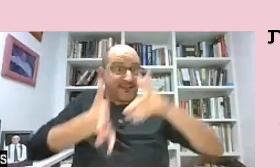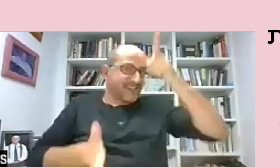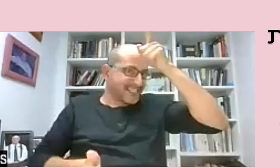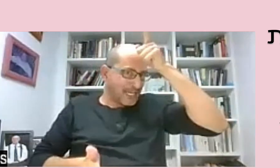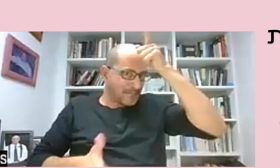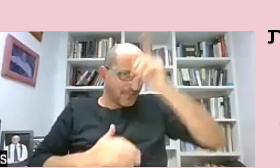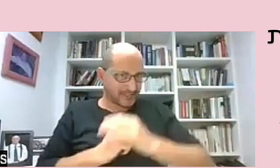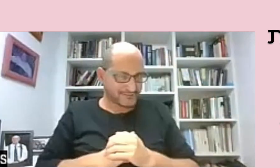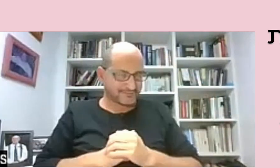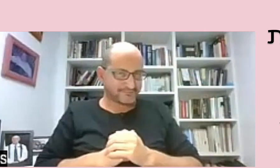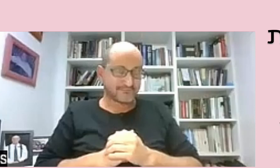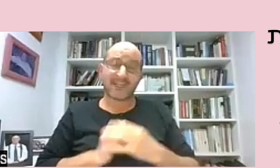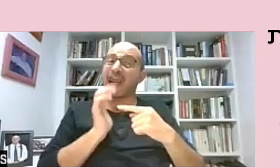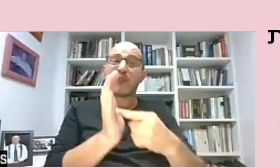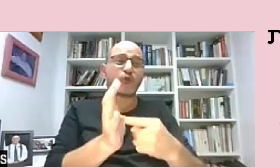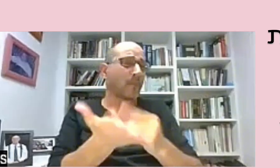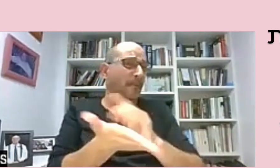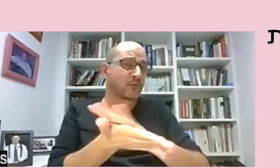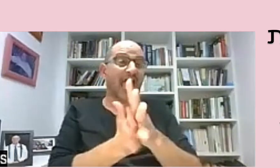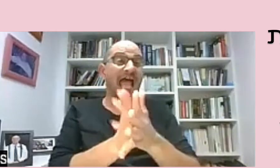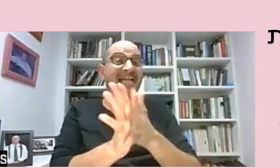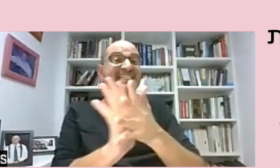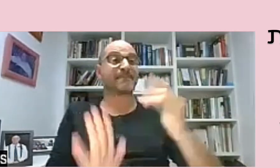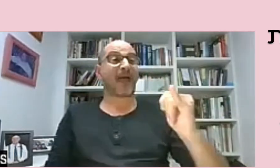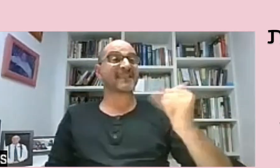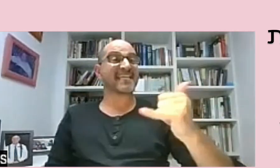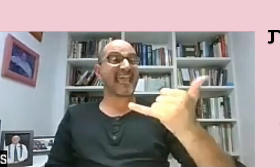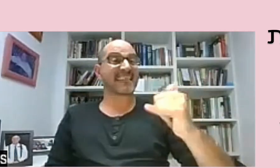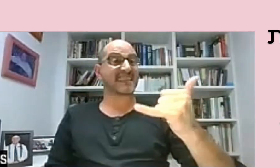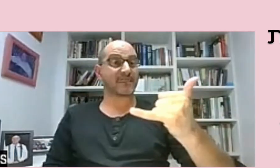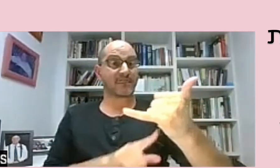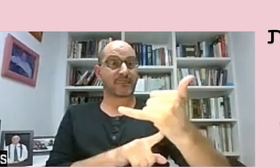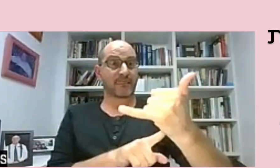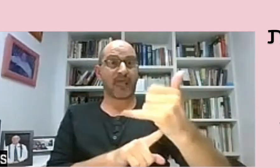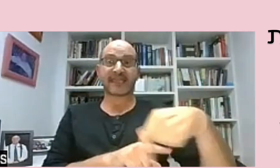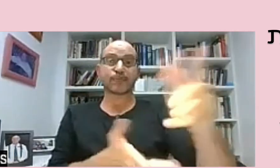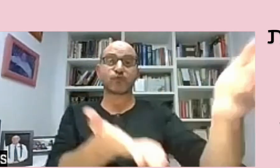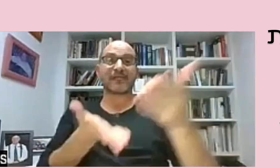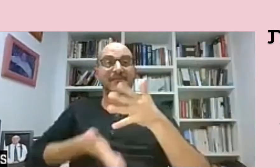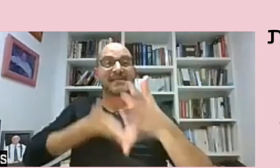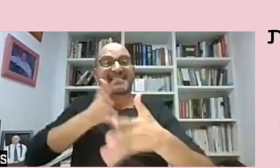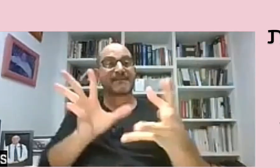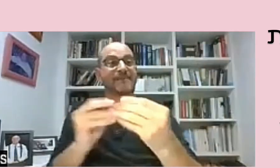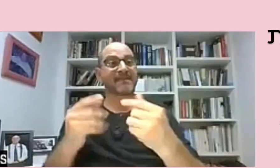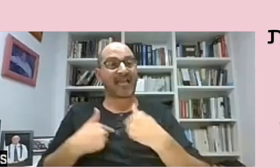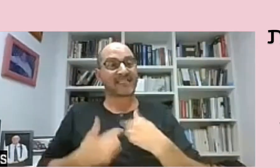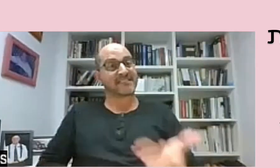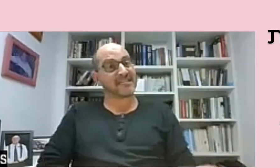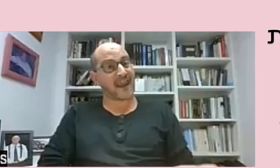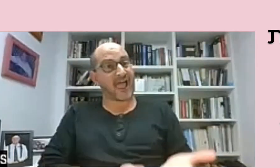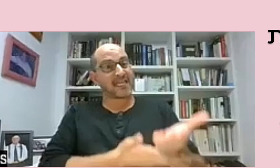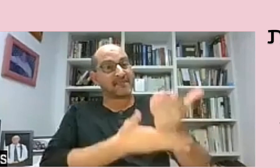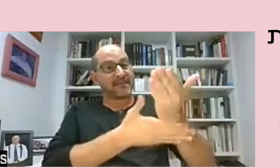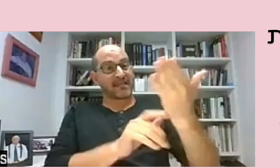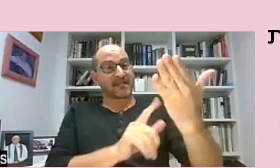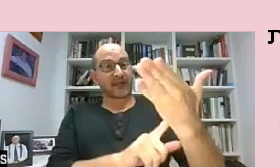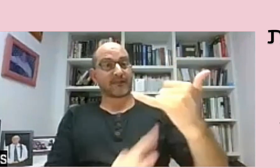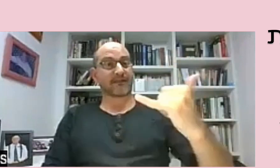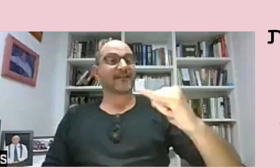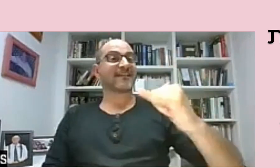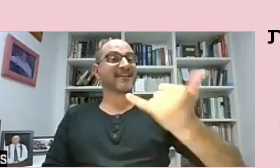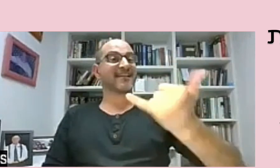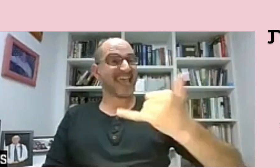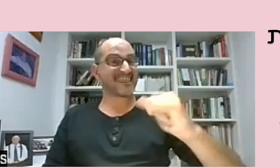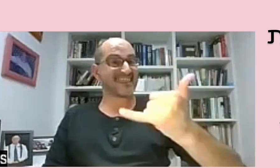בעצם, זה הסימנים הגרמנים, וזה הפך להיות עם עברית. הסימן למשל כן, שאתם תסמנו איתי רגע,